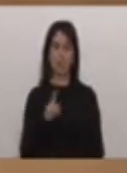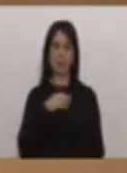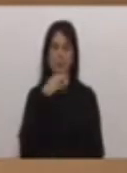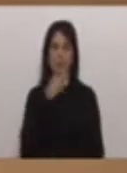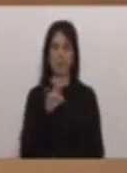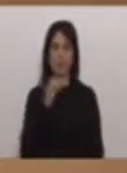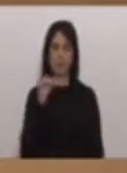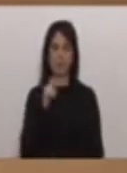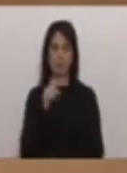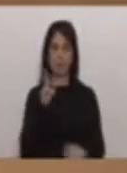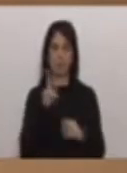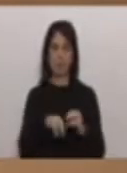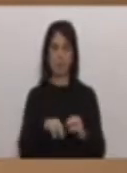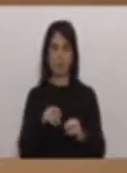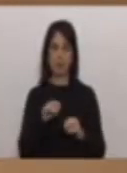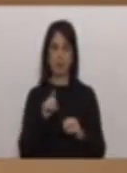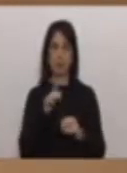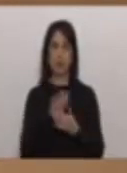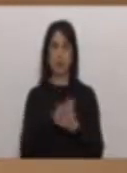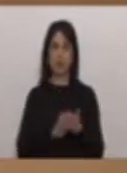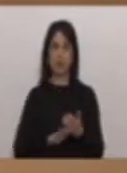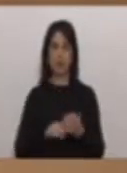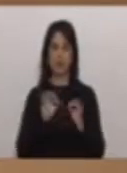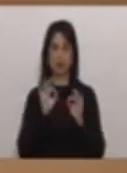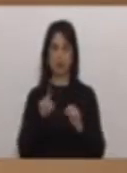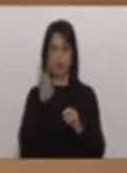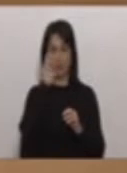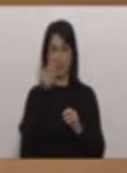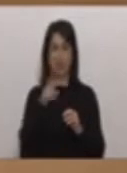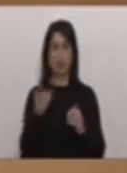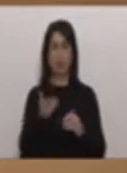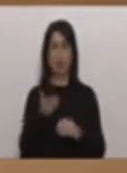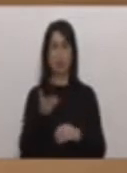ისტორია როგორ დასრულდა, უბრალოდ როგორ გრძელდება. სწორედ ის ხელისუფლება,